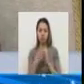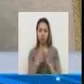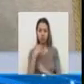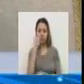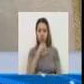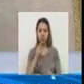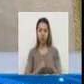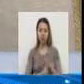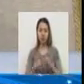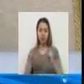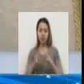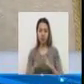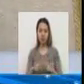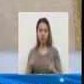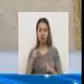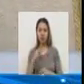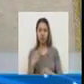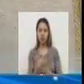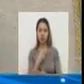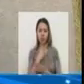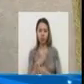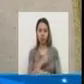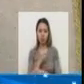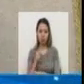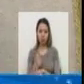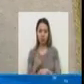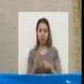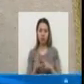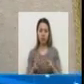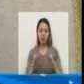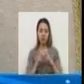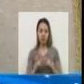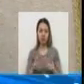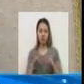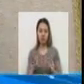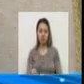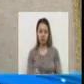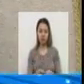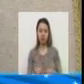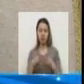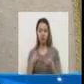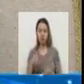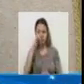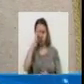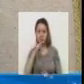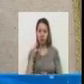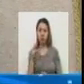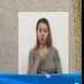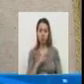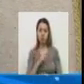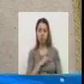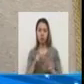2015 жылдан бастап бақылау және тексерудің жаңа әдістемесі енгізілді. Мүлтіксіз бақылау принциптеріне бағытталған. Қазақстан Республикасының